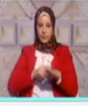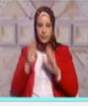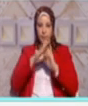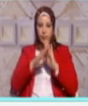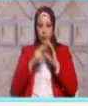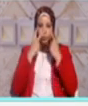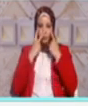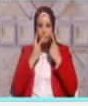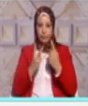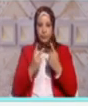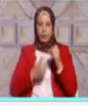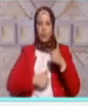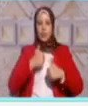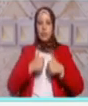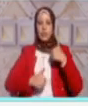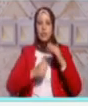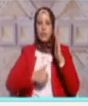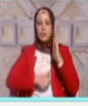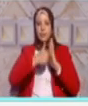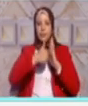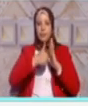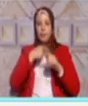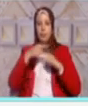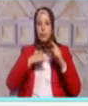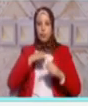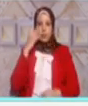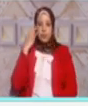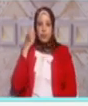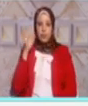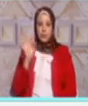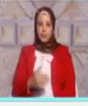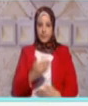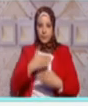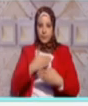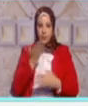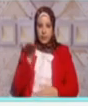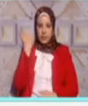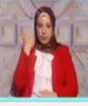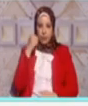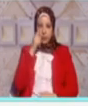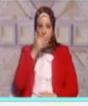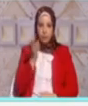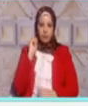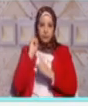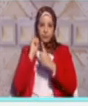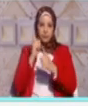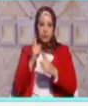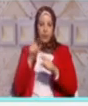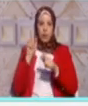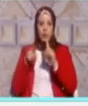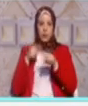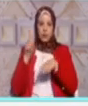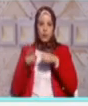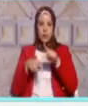المنظور أو نتيجة الامتحانات الثانوية العامة إلى عدها صحيح، لأن الاختيار من متعدد قد